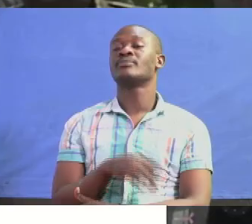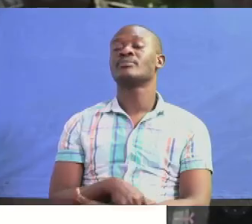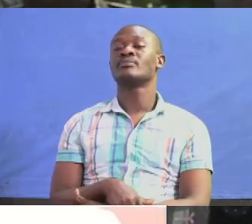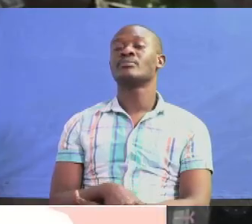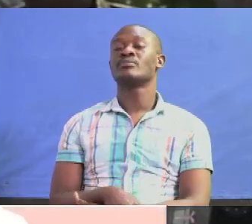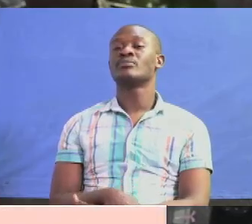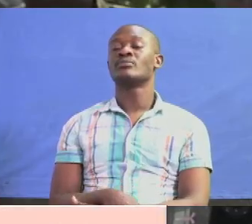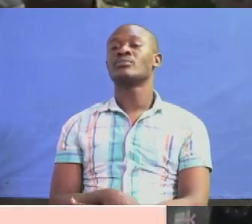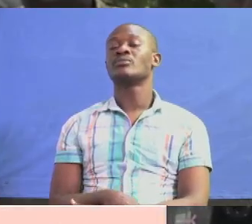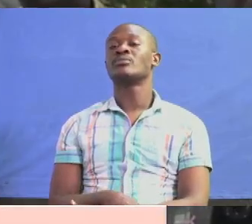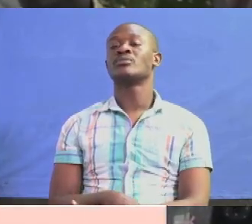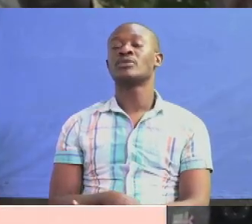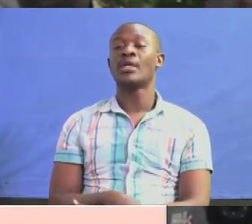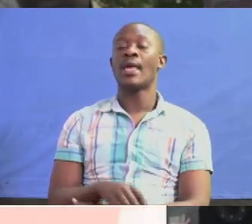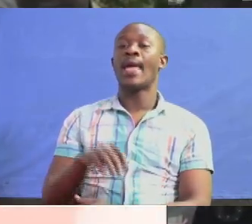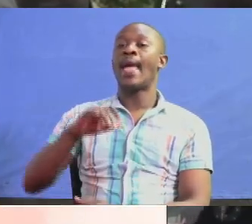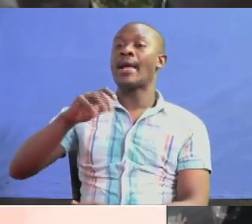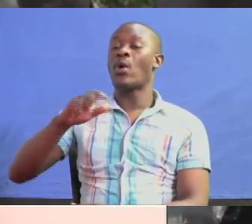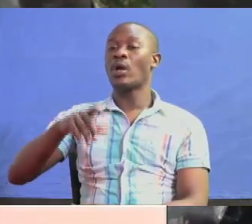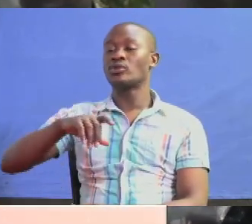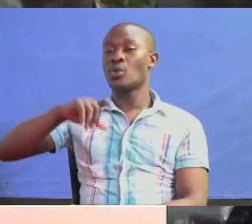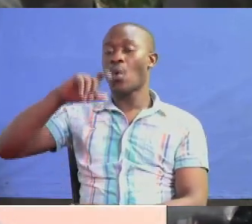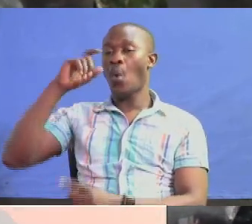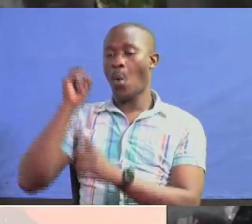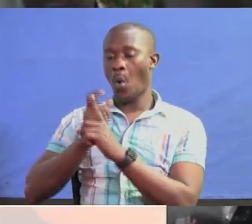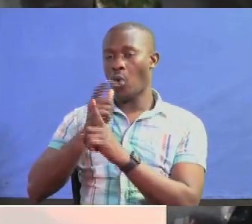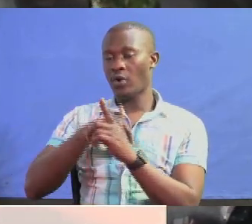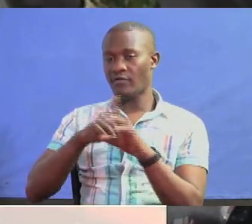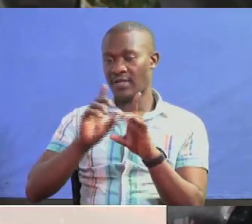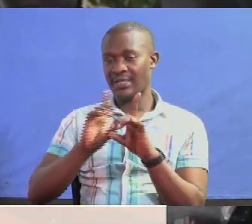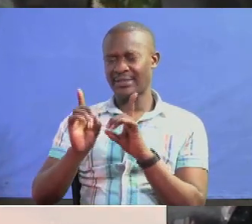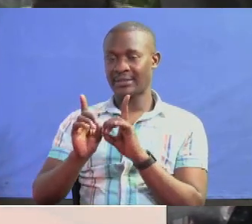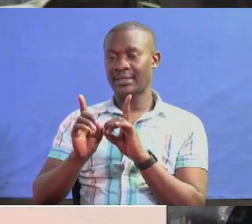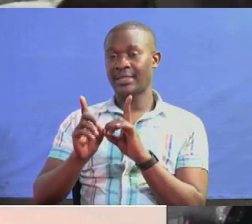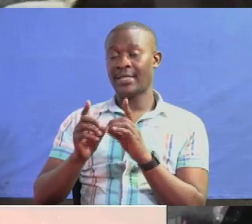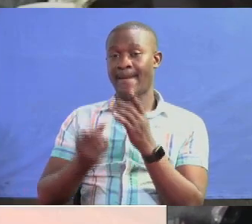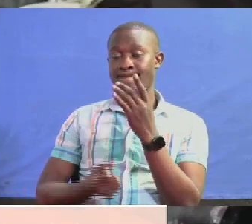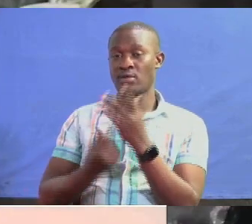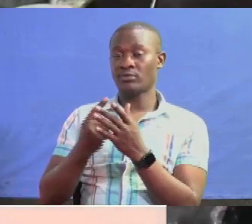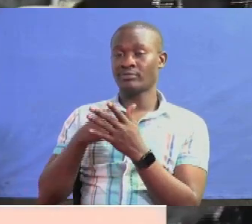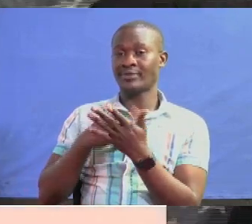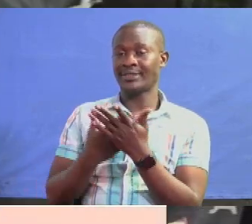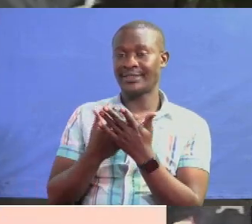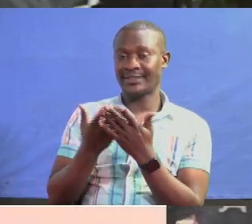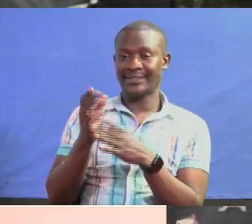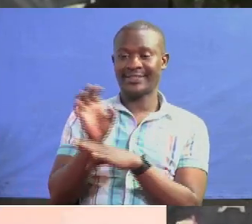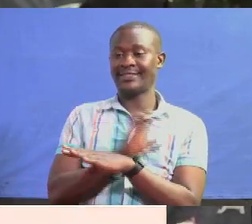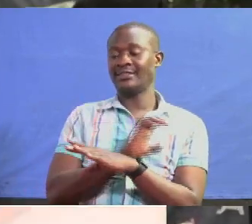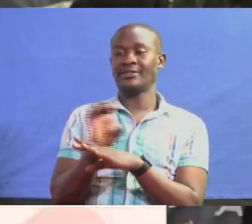Kaunti ya Kilifi walijipanga, walianza kufanya preamble ya kupanda pre-event, kupanda